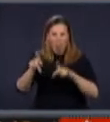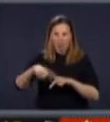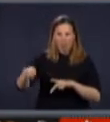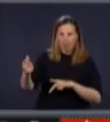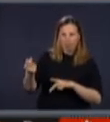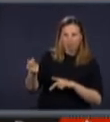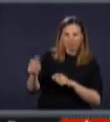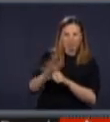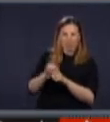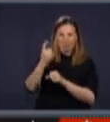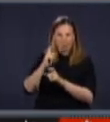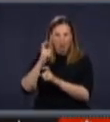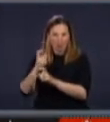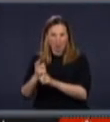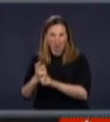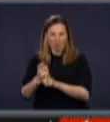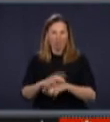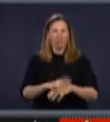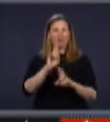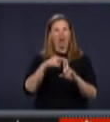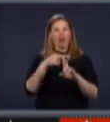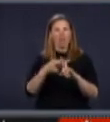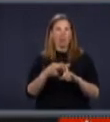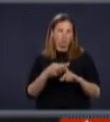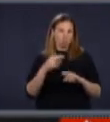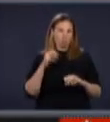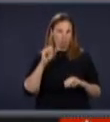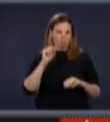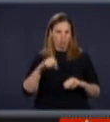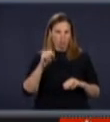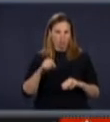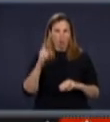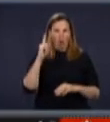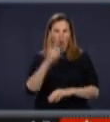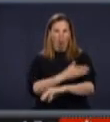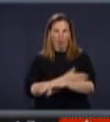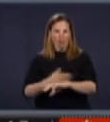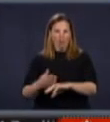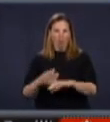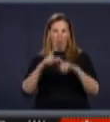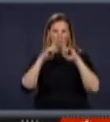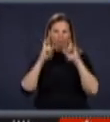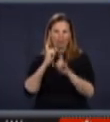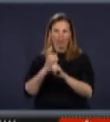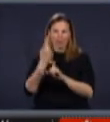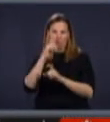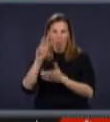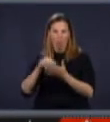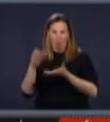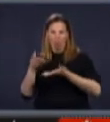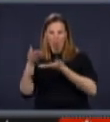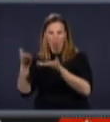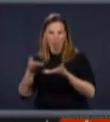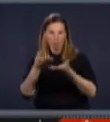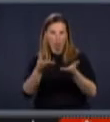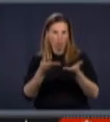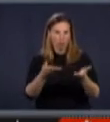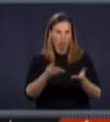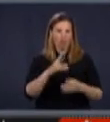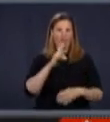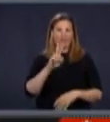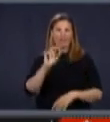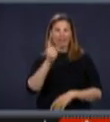des considérations. Là. Vous avez vu, on a offert 1 million de masques à Montréal. Je ne pourrais pas en offrir 10 millions de masques. J'en ai pas